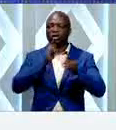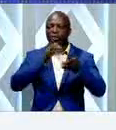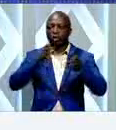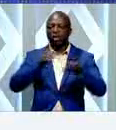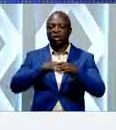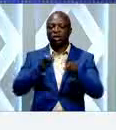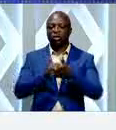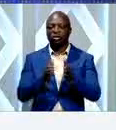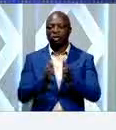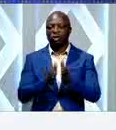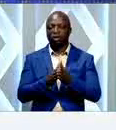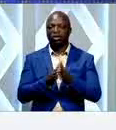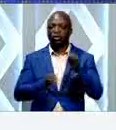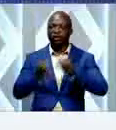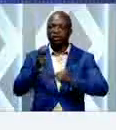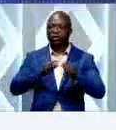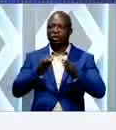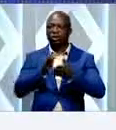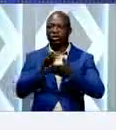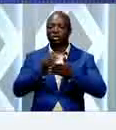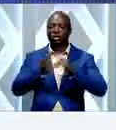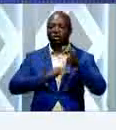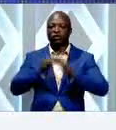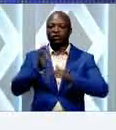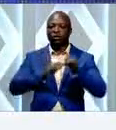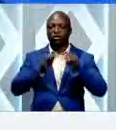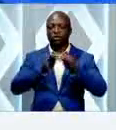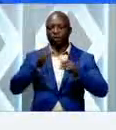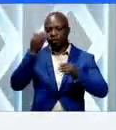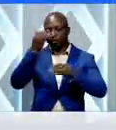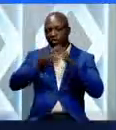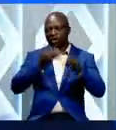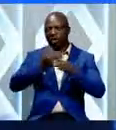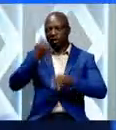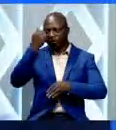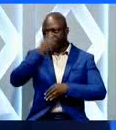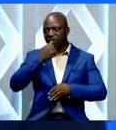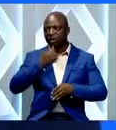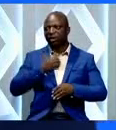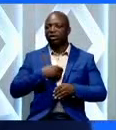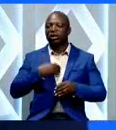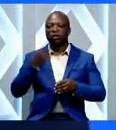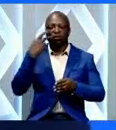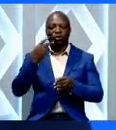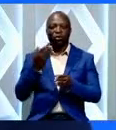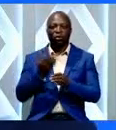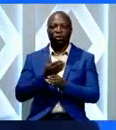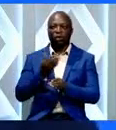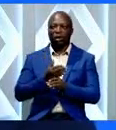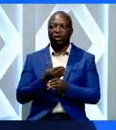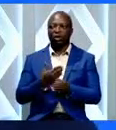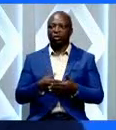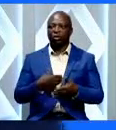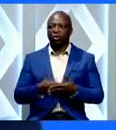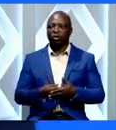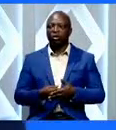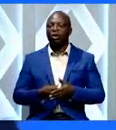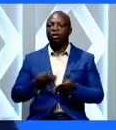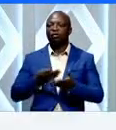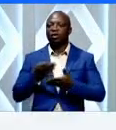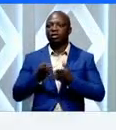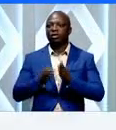scène d'investissement en infrastructure sur le continent africain. Nous injectons beaucoup de capitaux pour faire en sorte que le financement